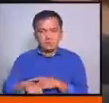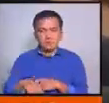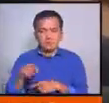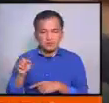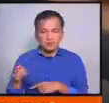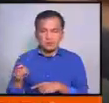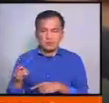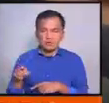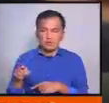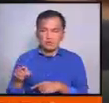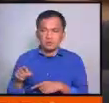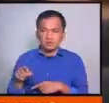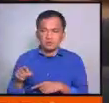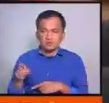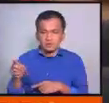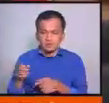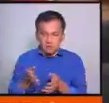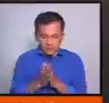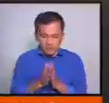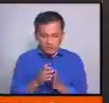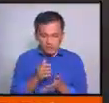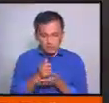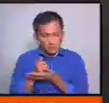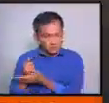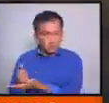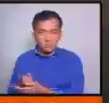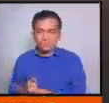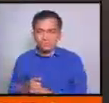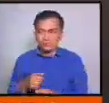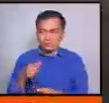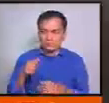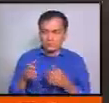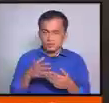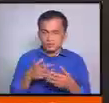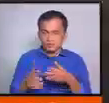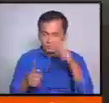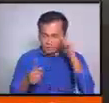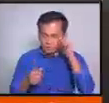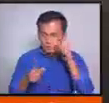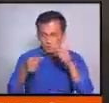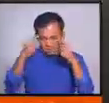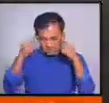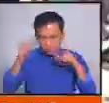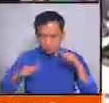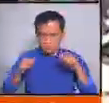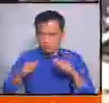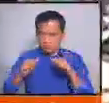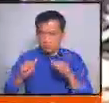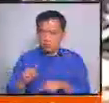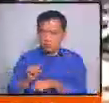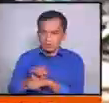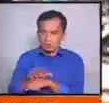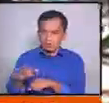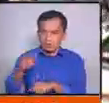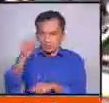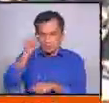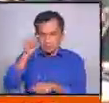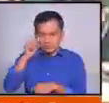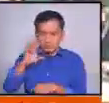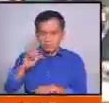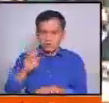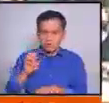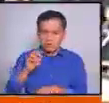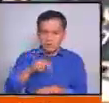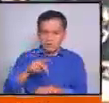one time doon, nakapaghingi pa siya ng tulong sa akin. Maging si Anyo, duda kung kayang impluwensyahan ni Albayalde ang kaso ng Pampanga